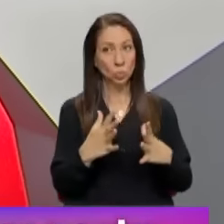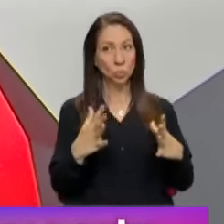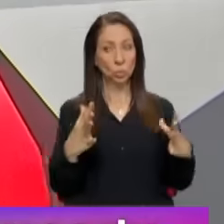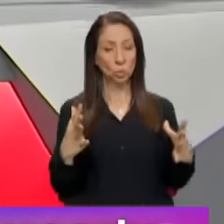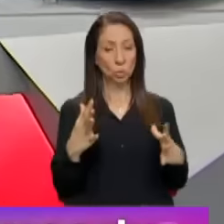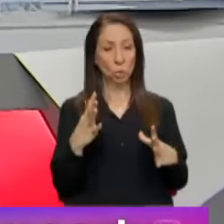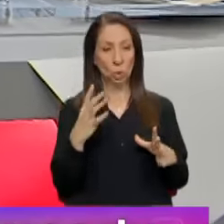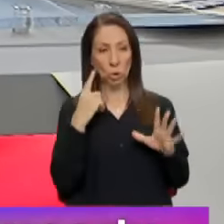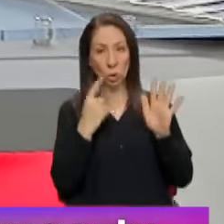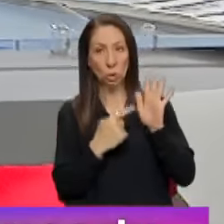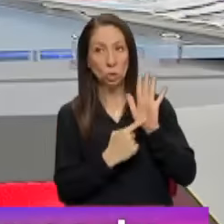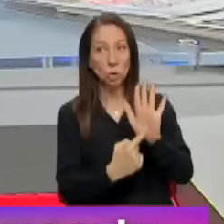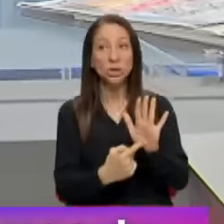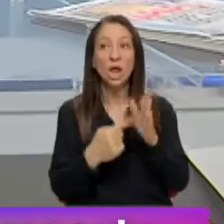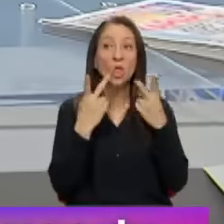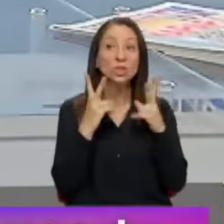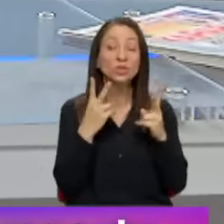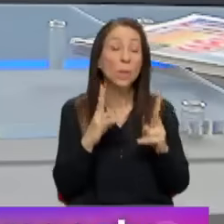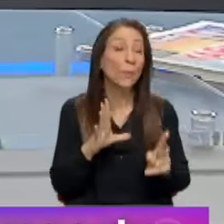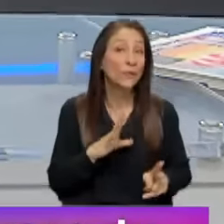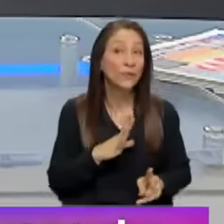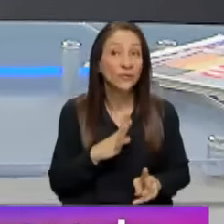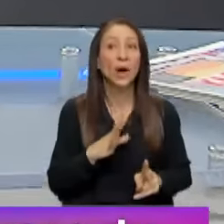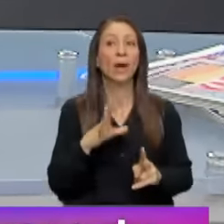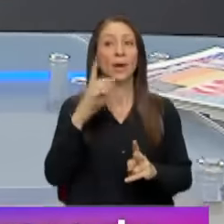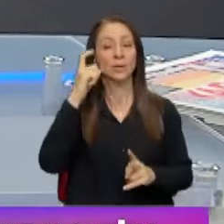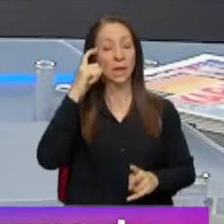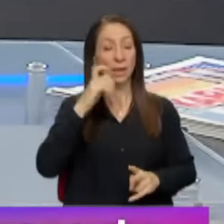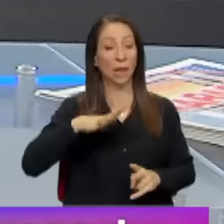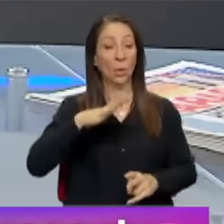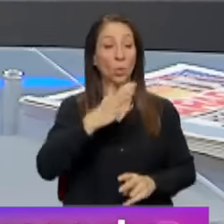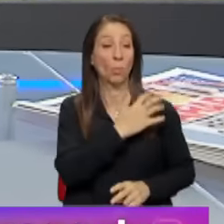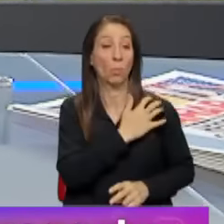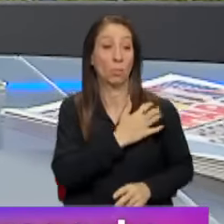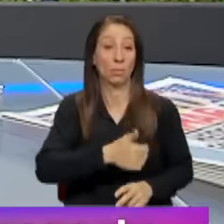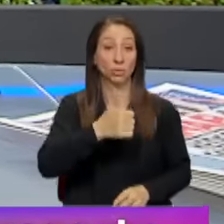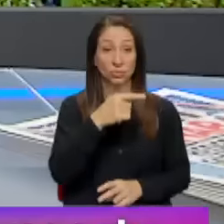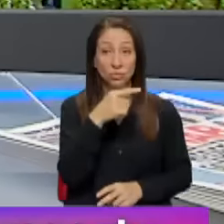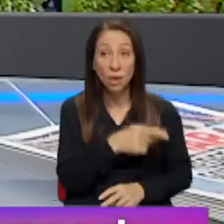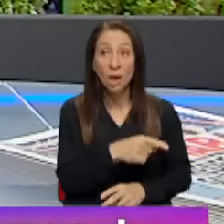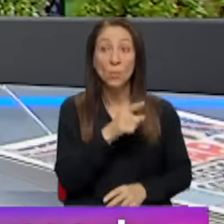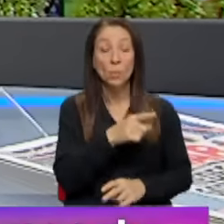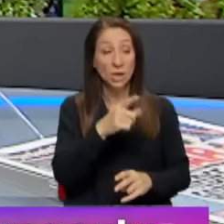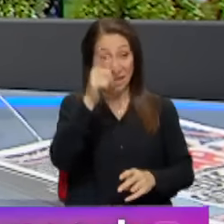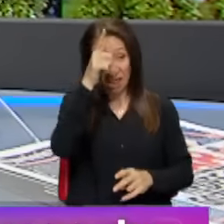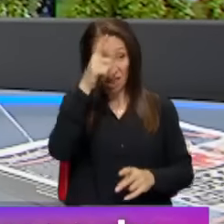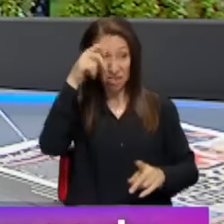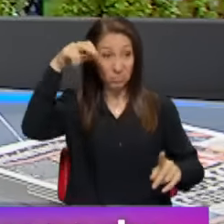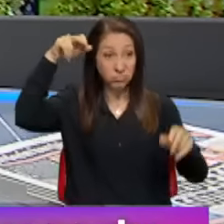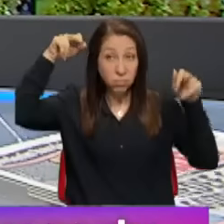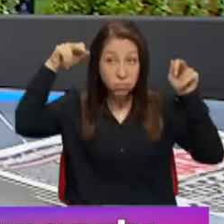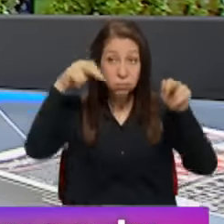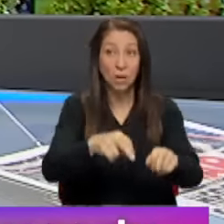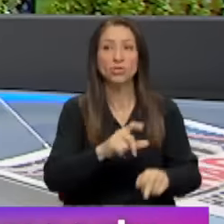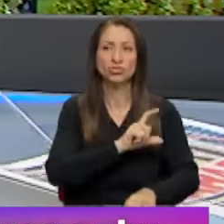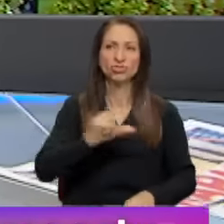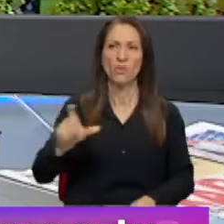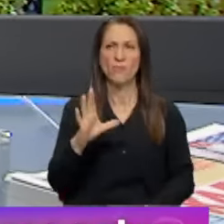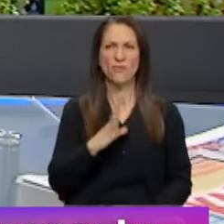de işaret eden açıklamalar da yapılıyor. İsrail Genelkurmay Başkanı bu saldırıya, İran'ın saldırısına yanıt